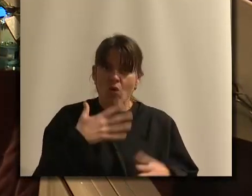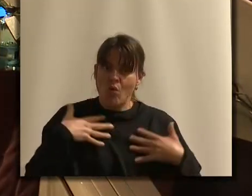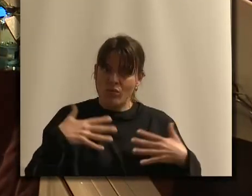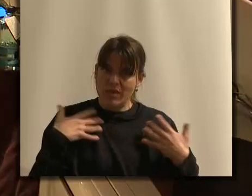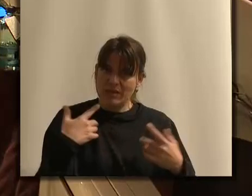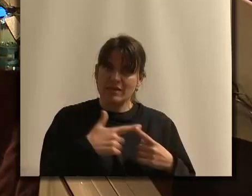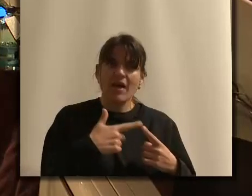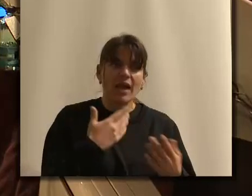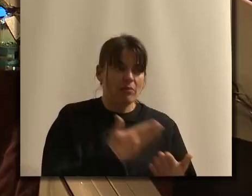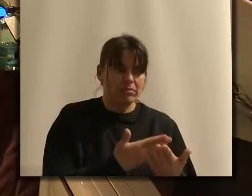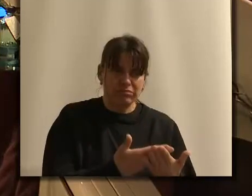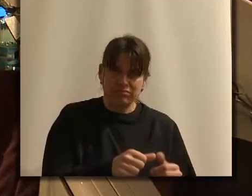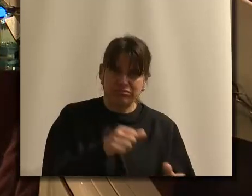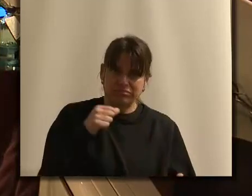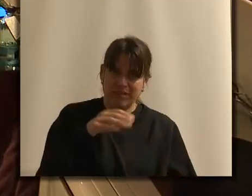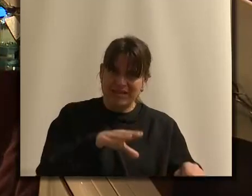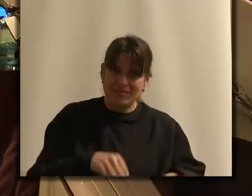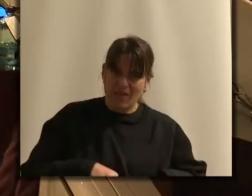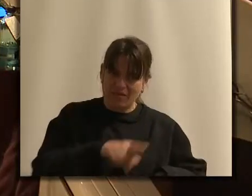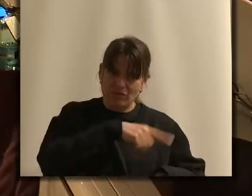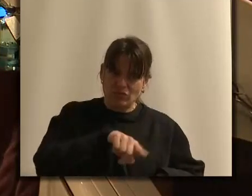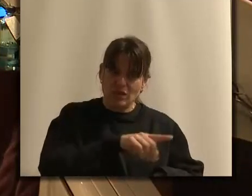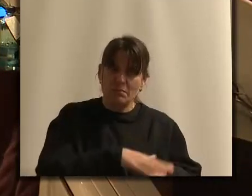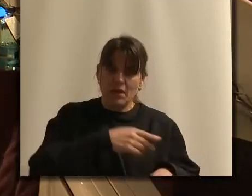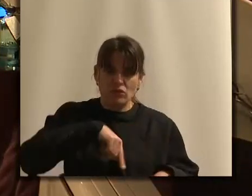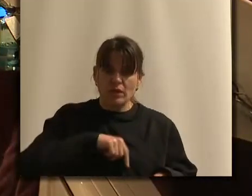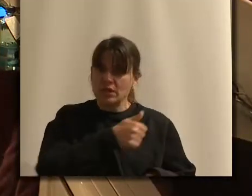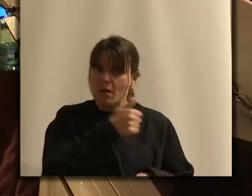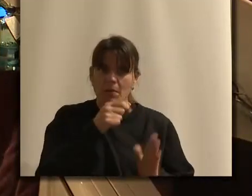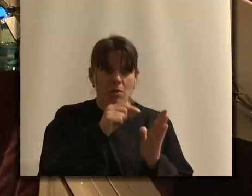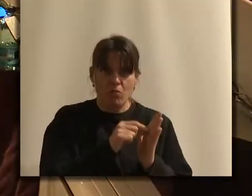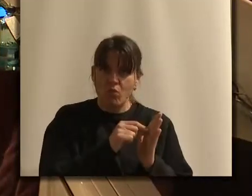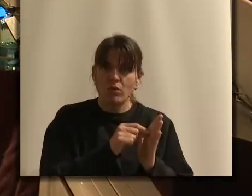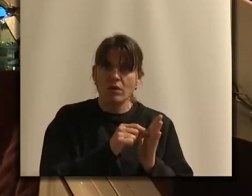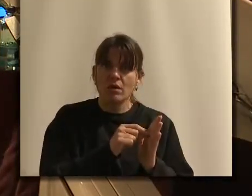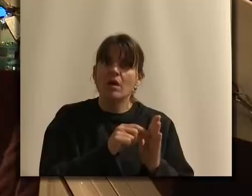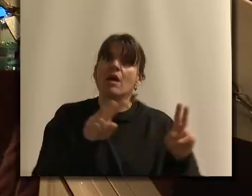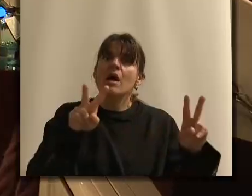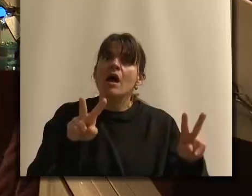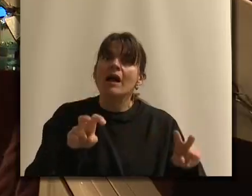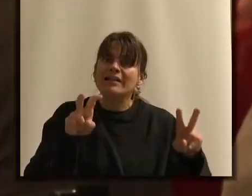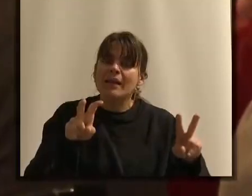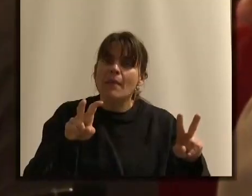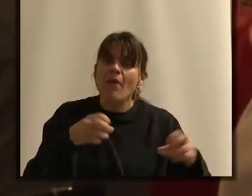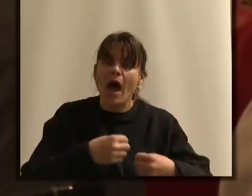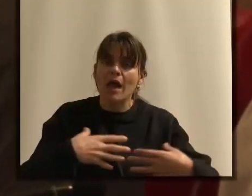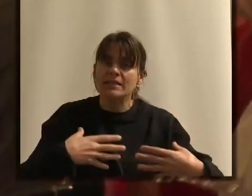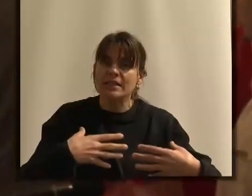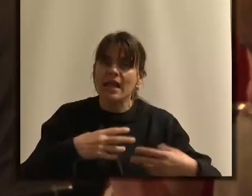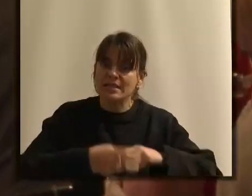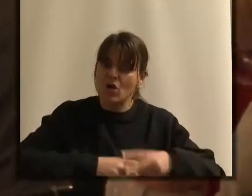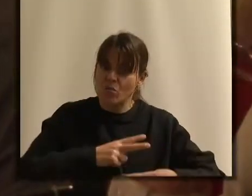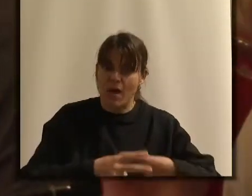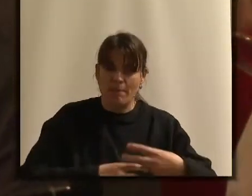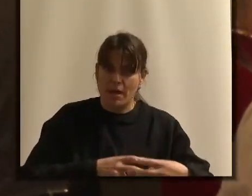han estat acceptades. Per nosaltres, sobretot en el primer punt, l'aposta per les energies renovables, tal com s'ha comentat en els